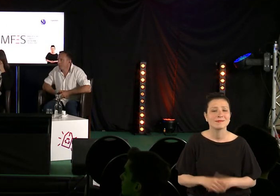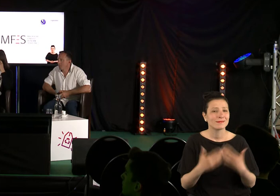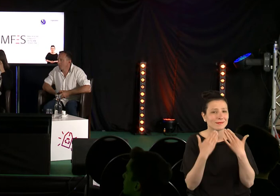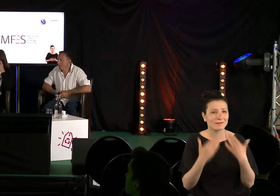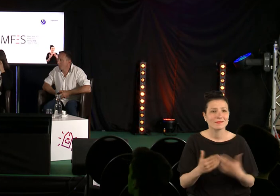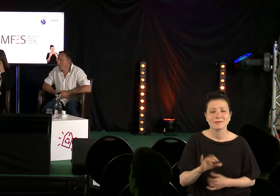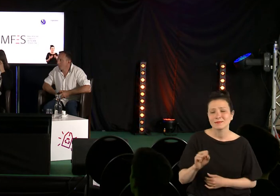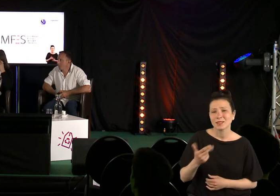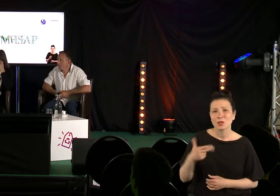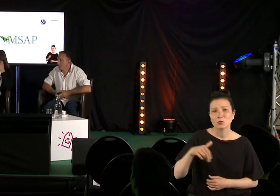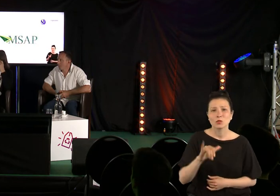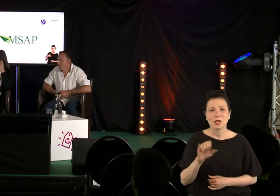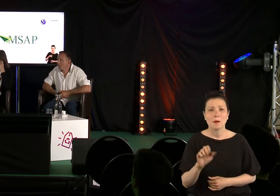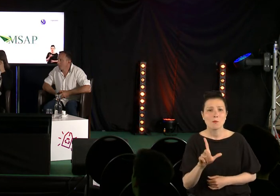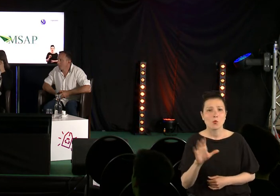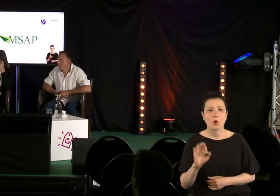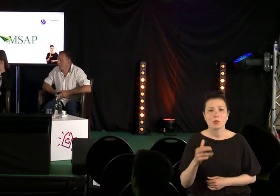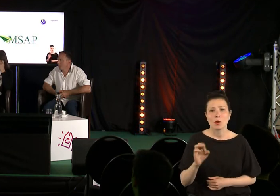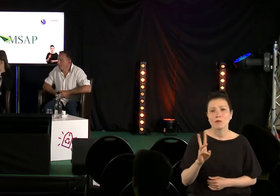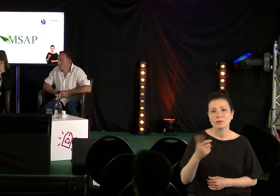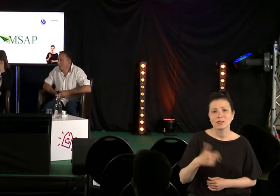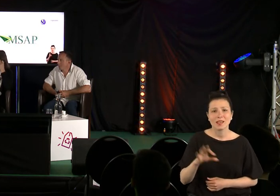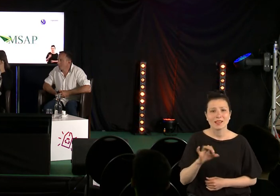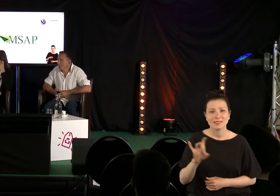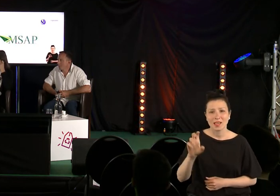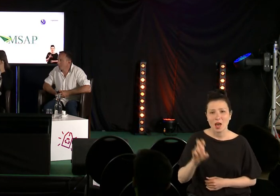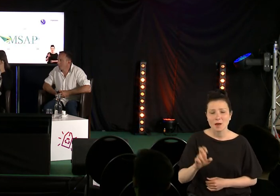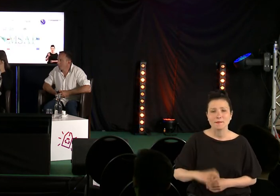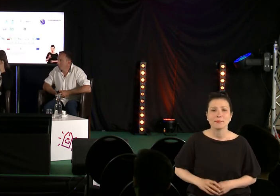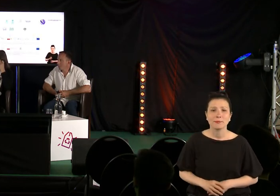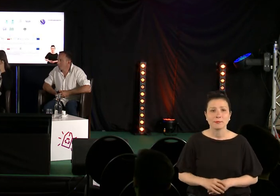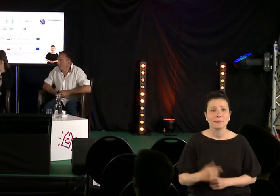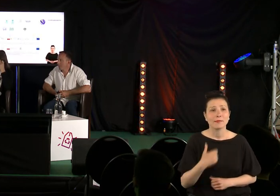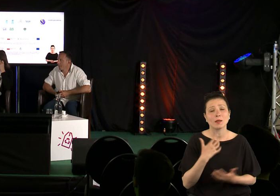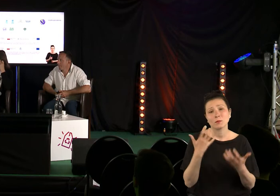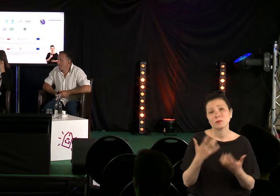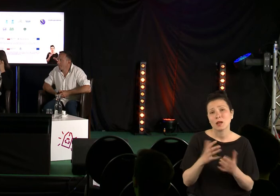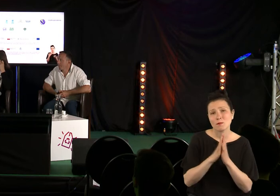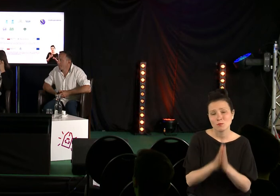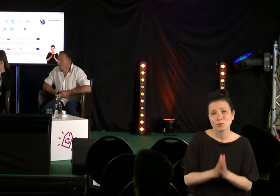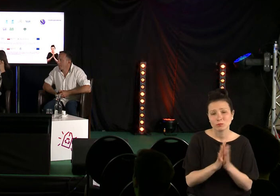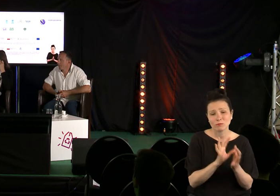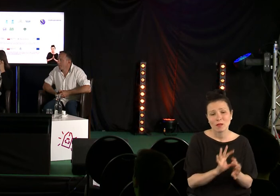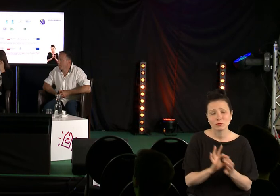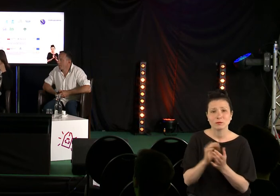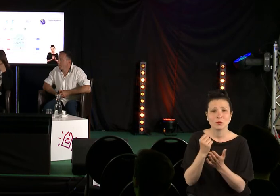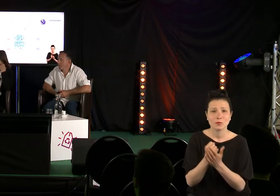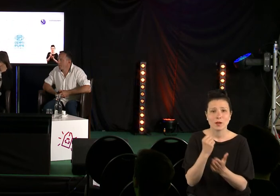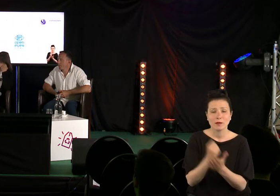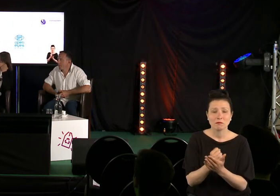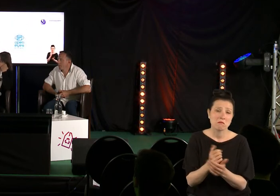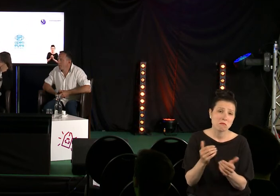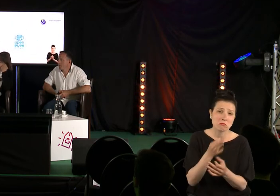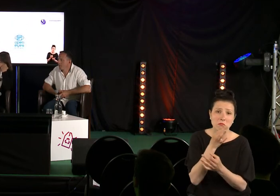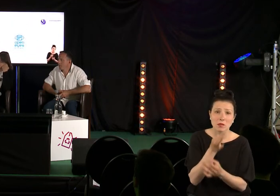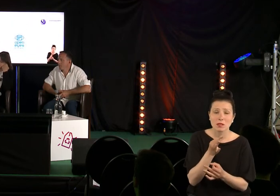Dziękuję. Janusz Jabłonowski, Szkoła Główna Handlowa. Chciałbym prosić o odniesienie się do takiej kwestii, może takie